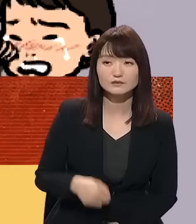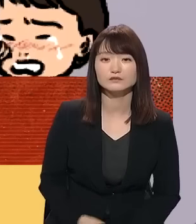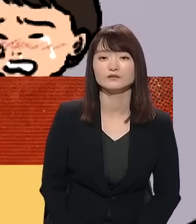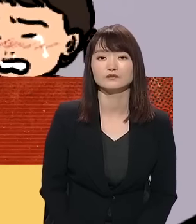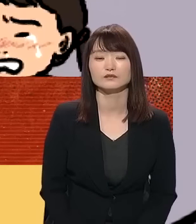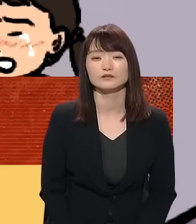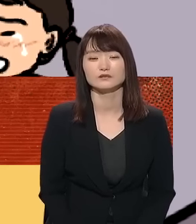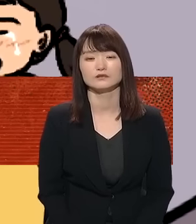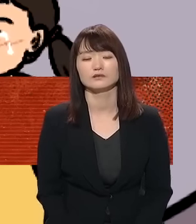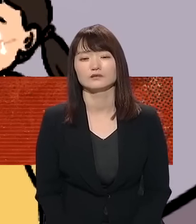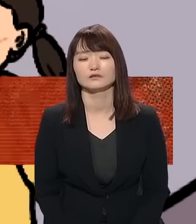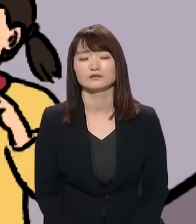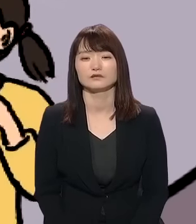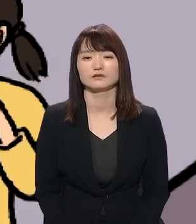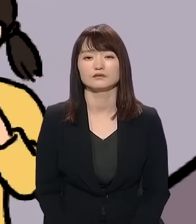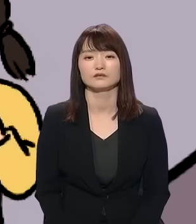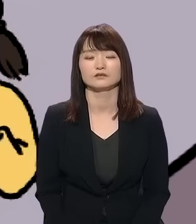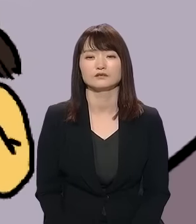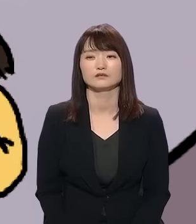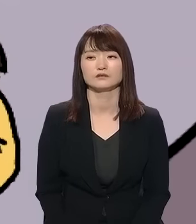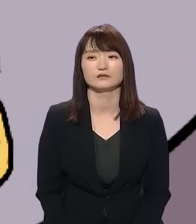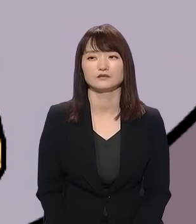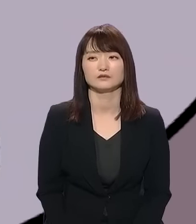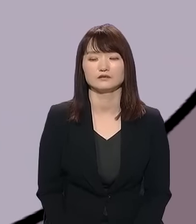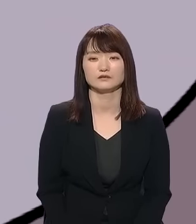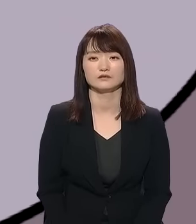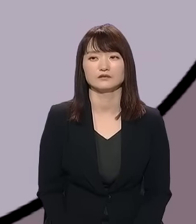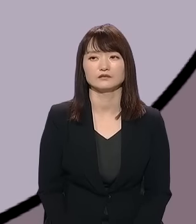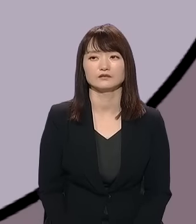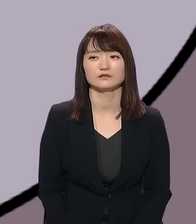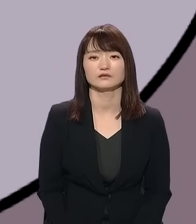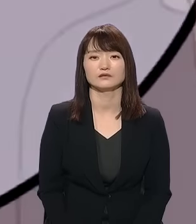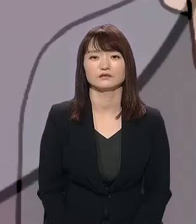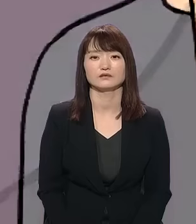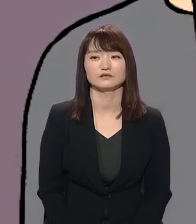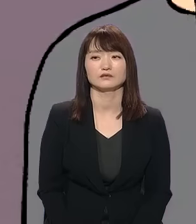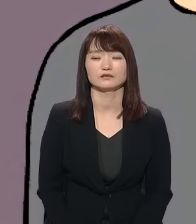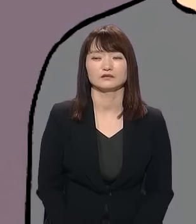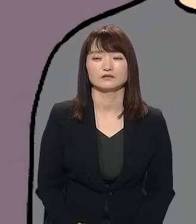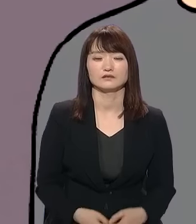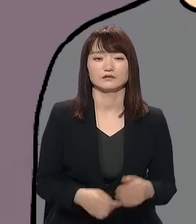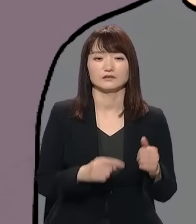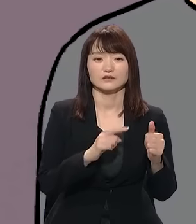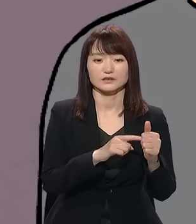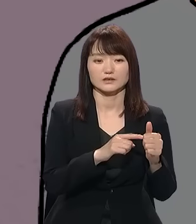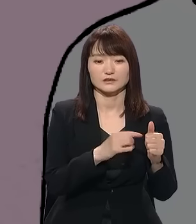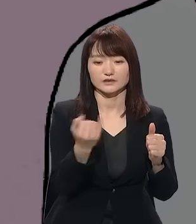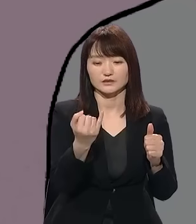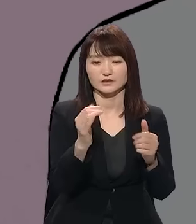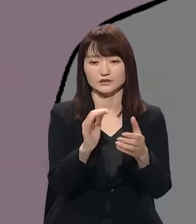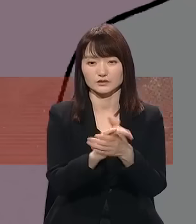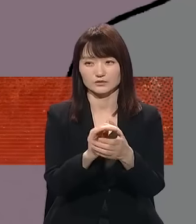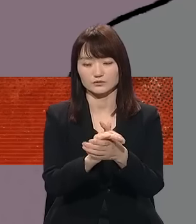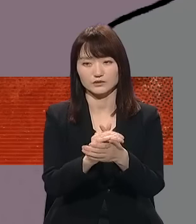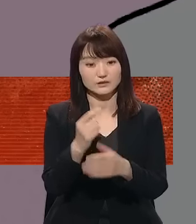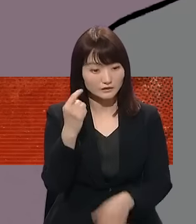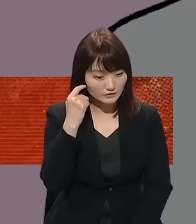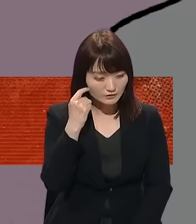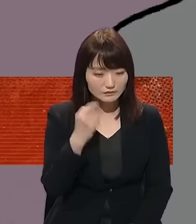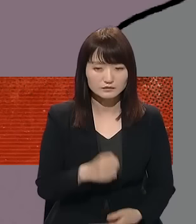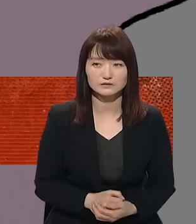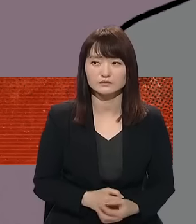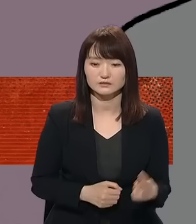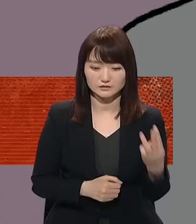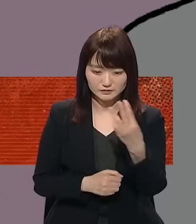그 자신의 그 피 가해자의 여자 친구한테 들었다고 얘기를 해서 세 명이 같이 만납니다 여자친구를 데리고